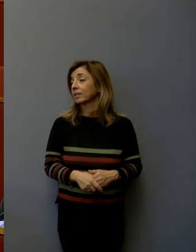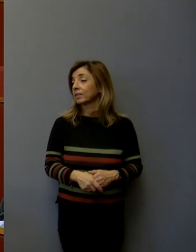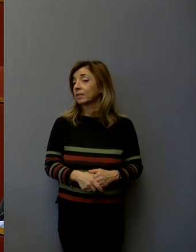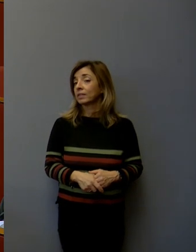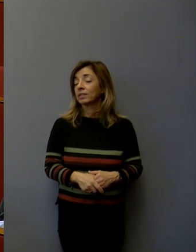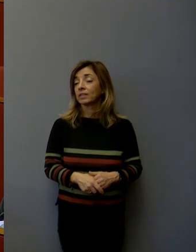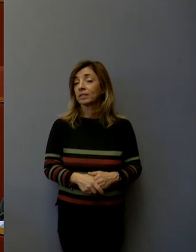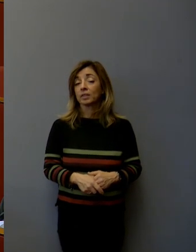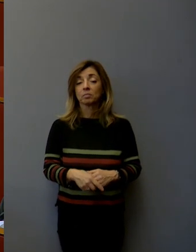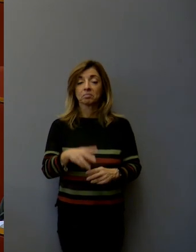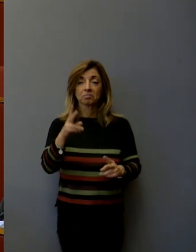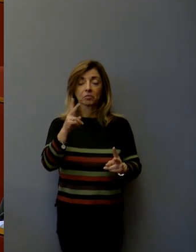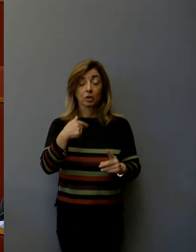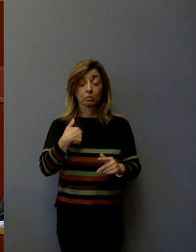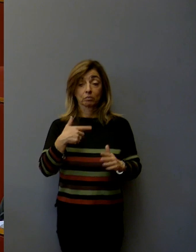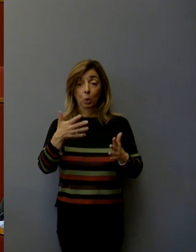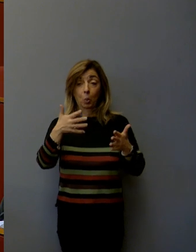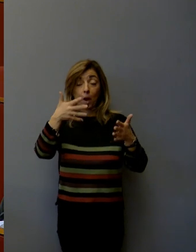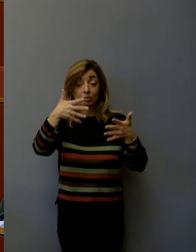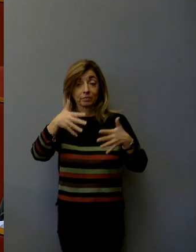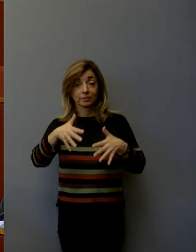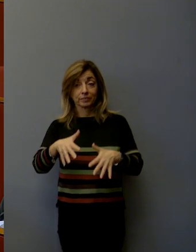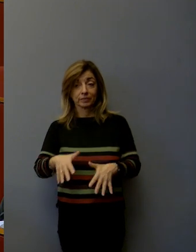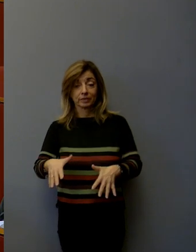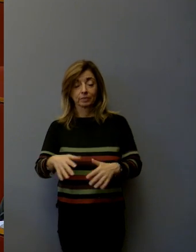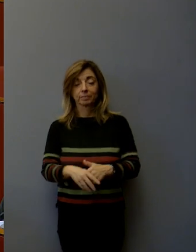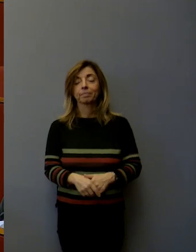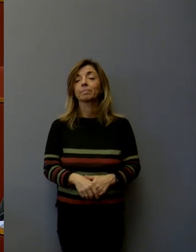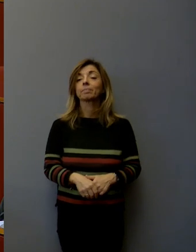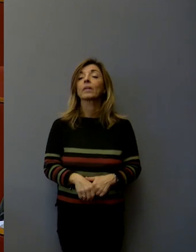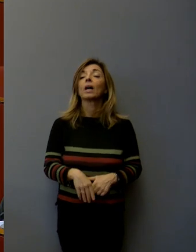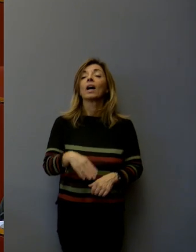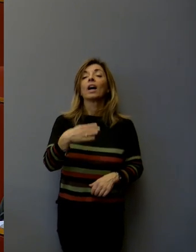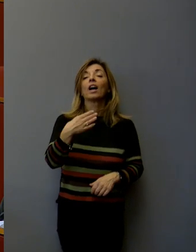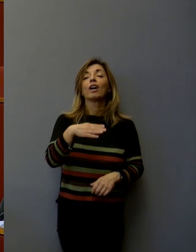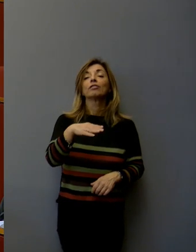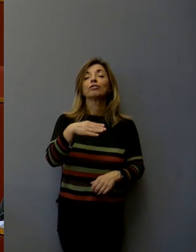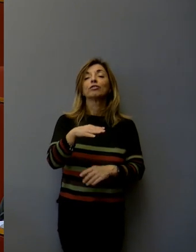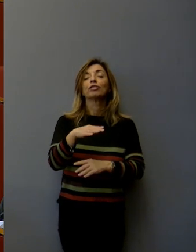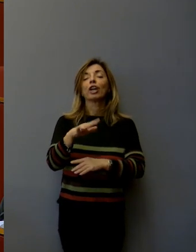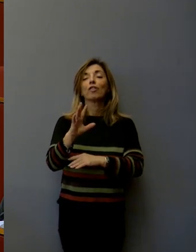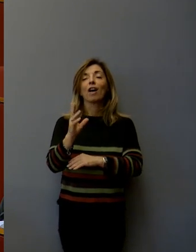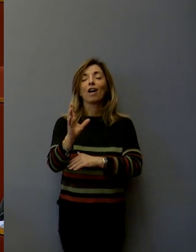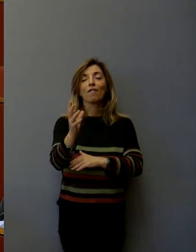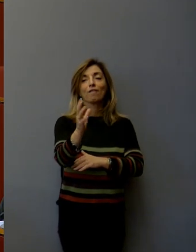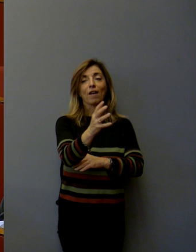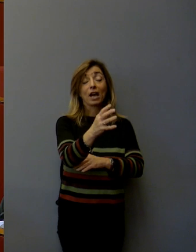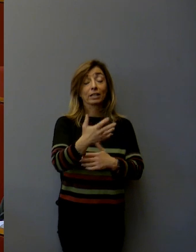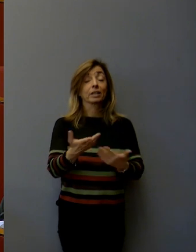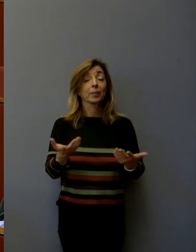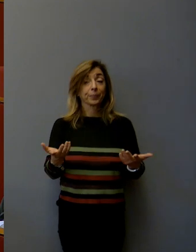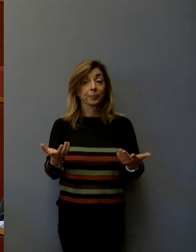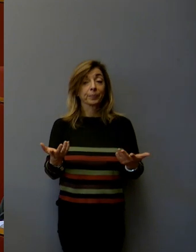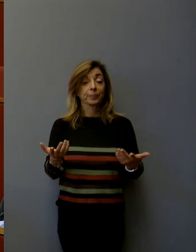Direi che sono quasi alla fine la Genova del Verde anche questo era un impegno che si era